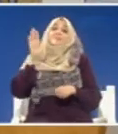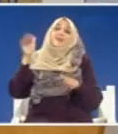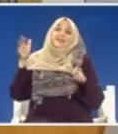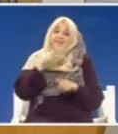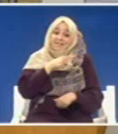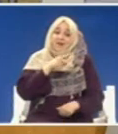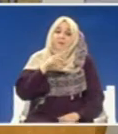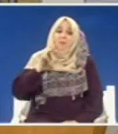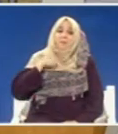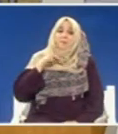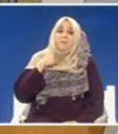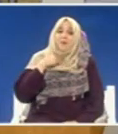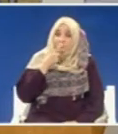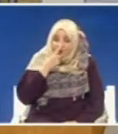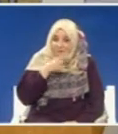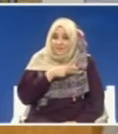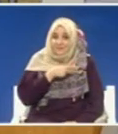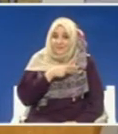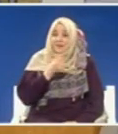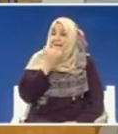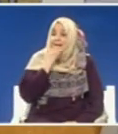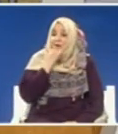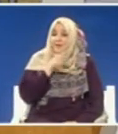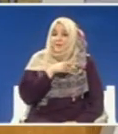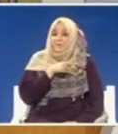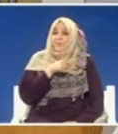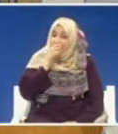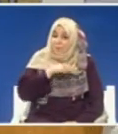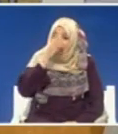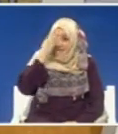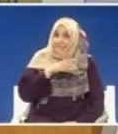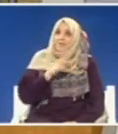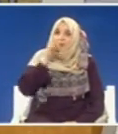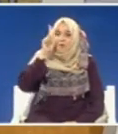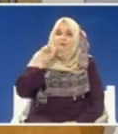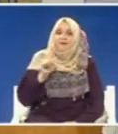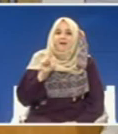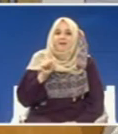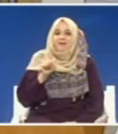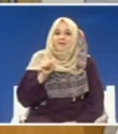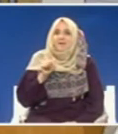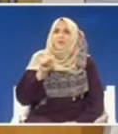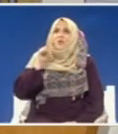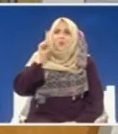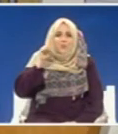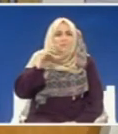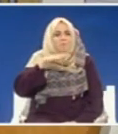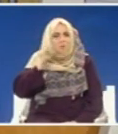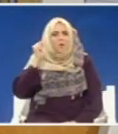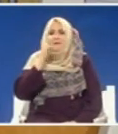هذا عبدي أذنب ذنبا وعرف أن له ربا يأخذ بالذنب